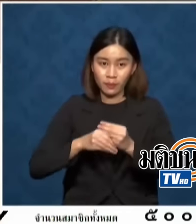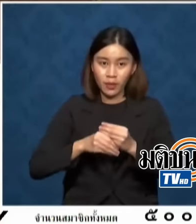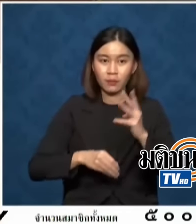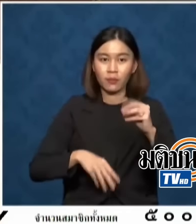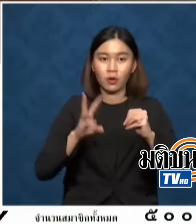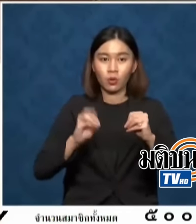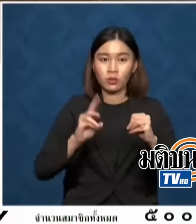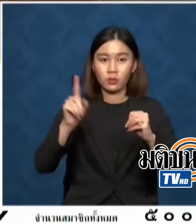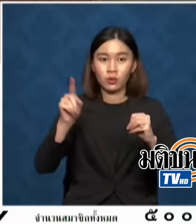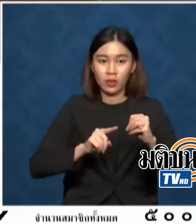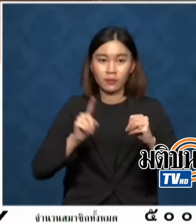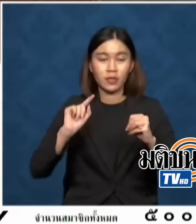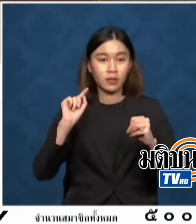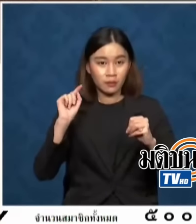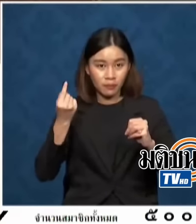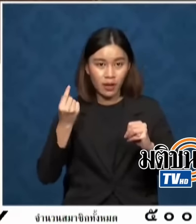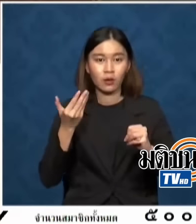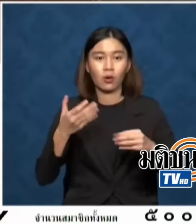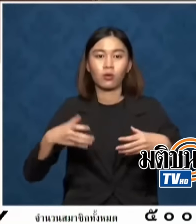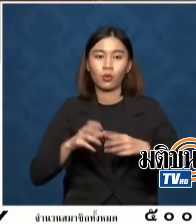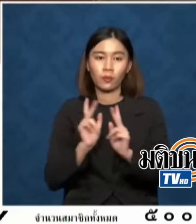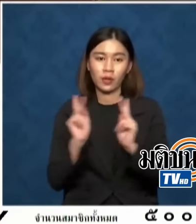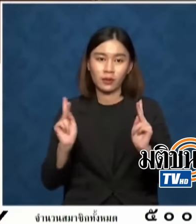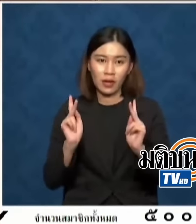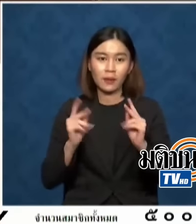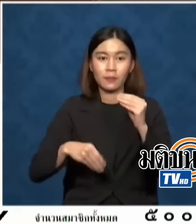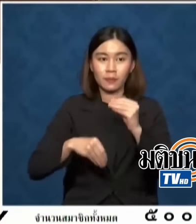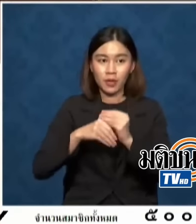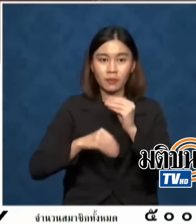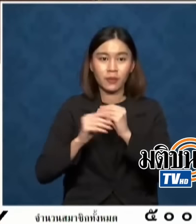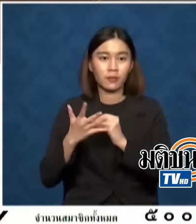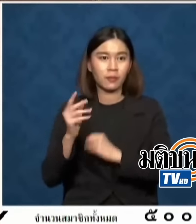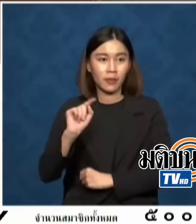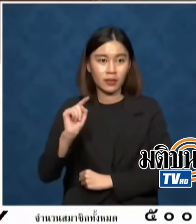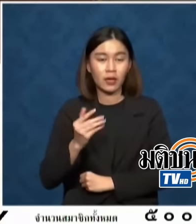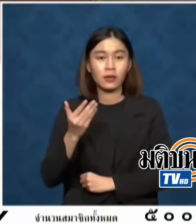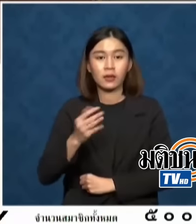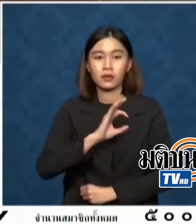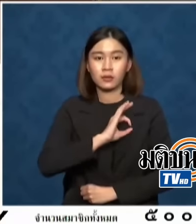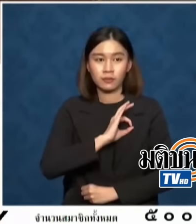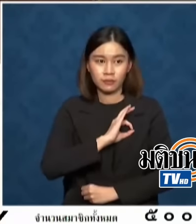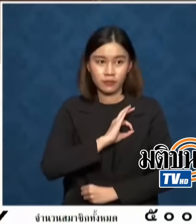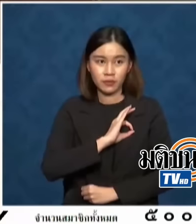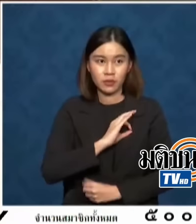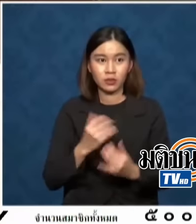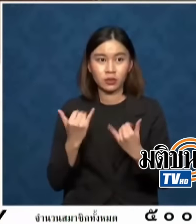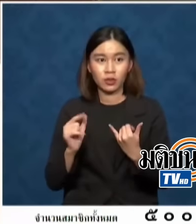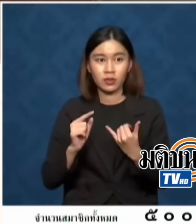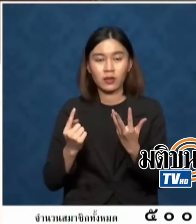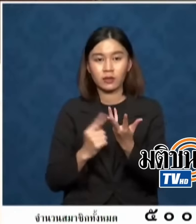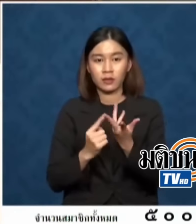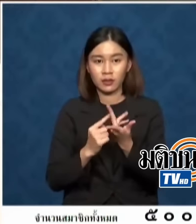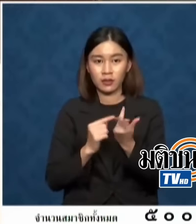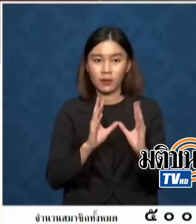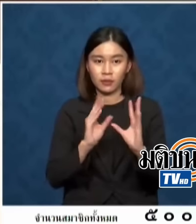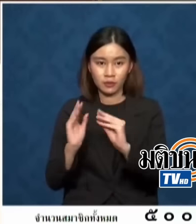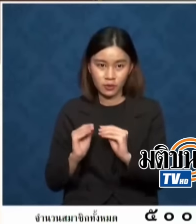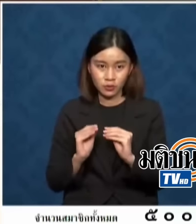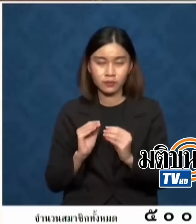66ทับ1ขึ้นใหม่ของคณะกรรมการหรือไม่นะครับท่านสมาชิกครับขอตรวจสอบองค์ประชุม